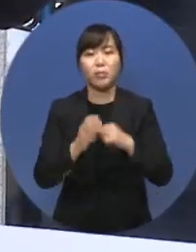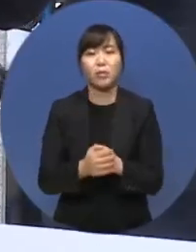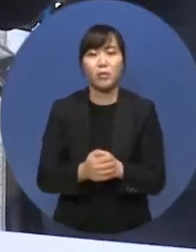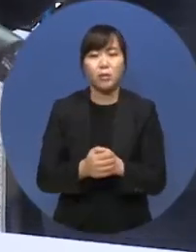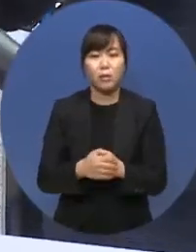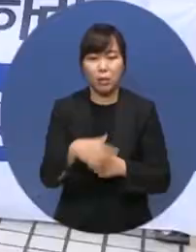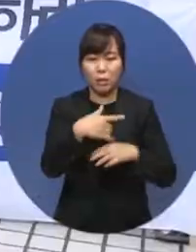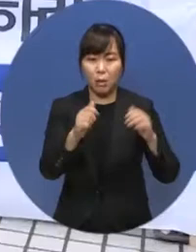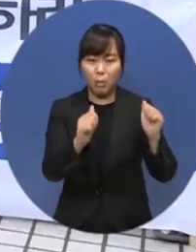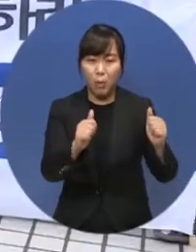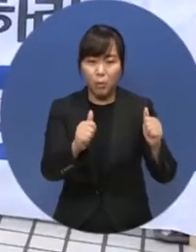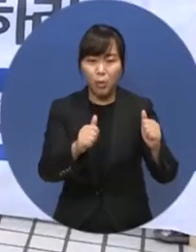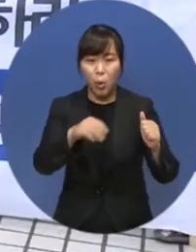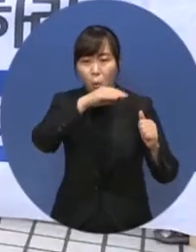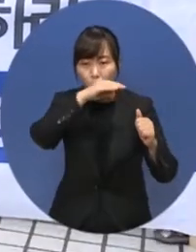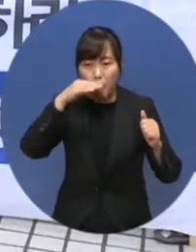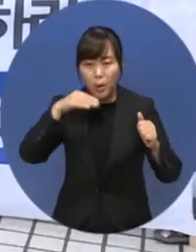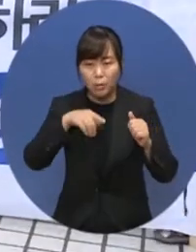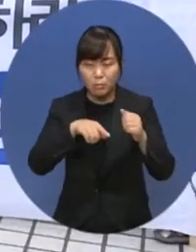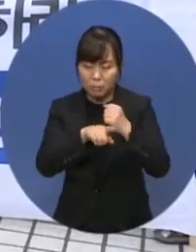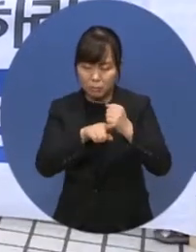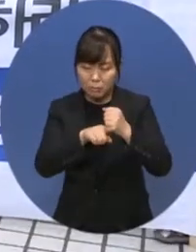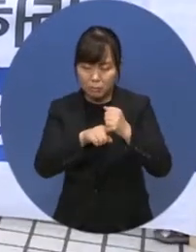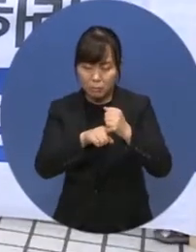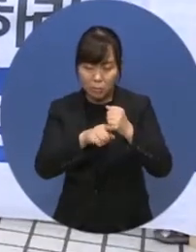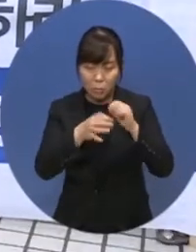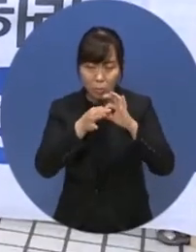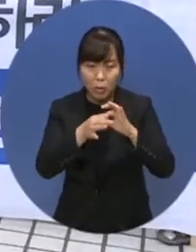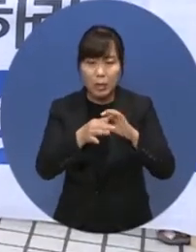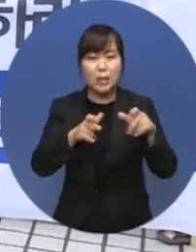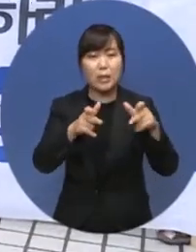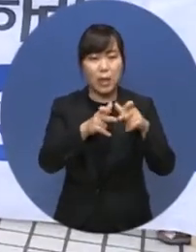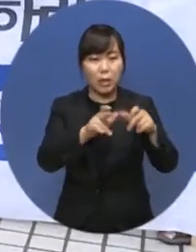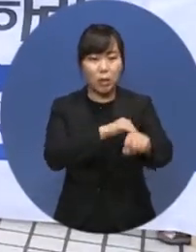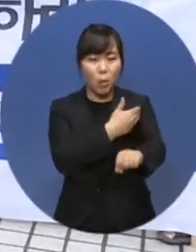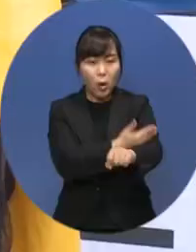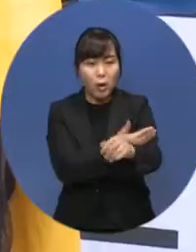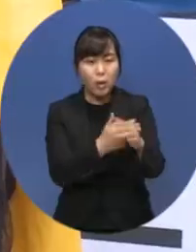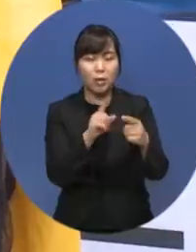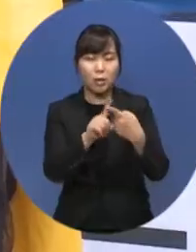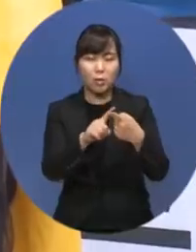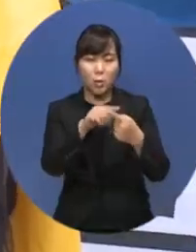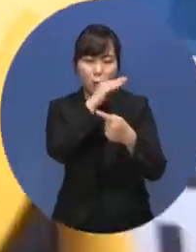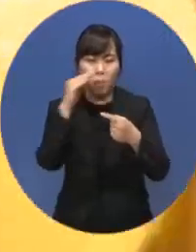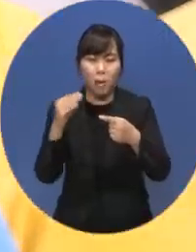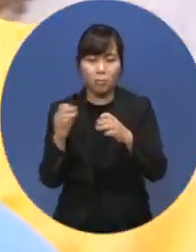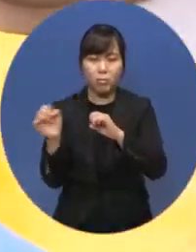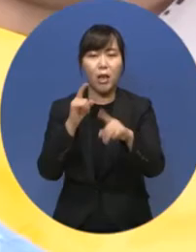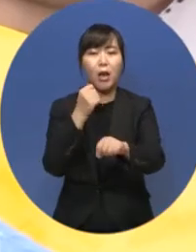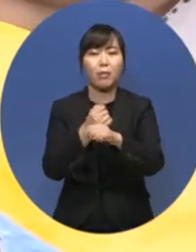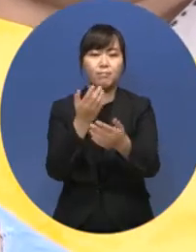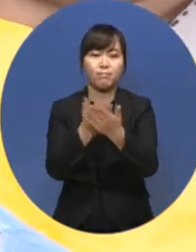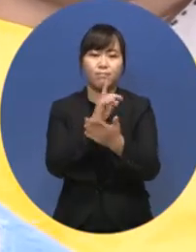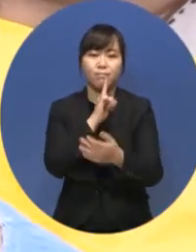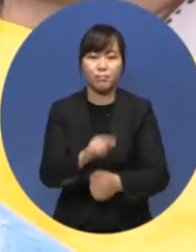이들은 대법원에 공정한 심리를 통해 장애인 당사자의 권리를 바로잡을 것을 요청했습니다.